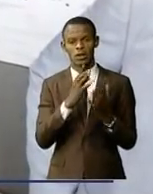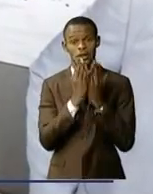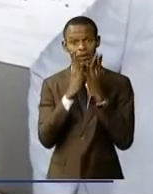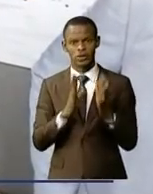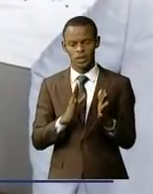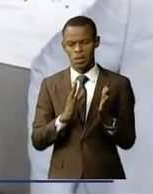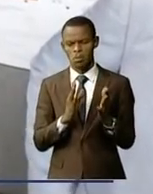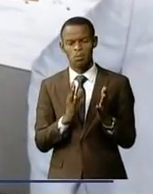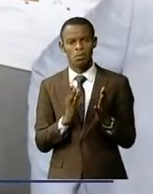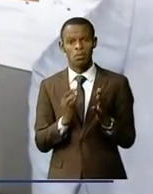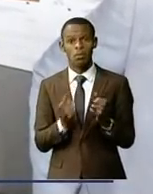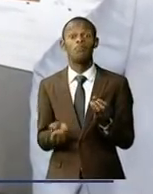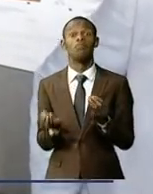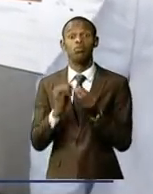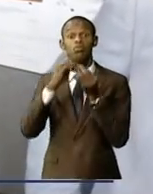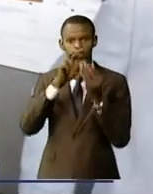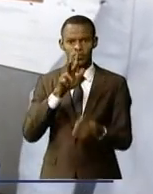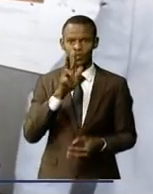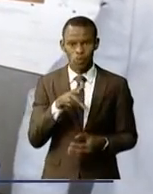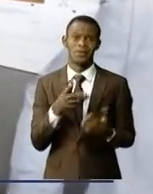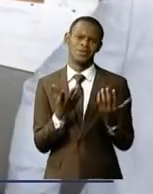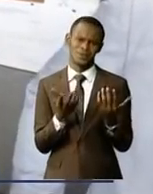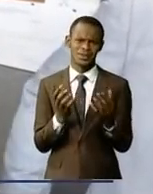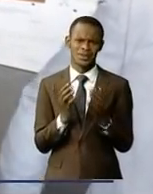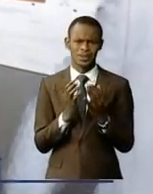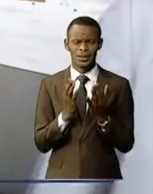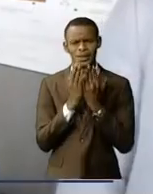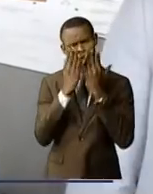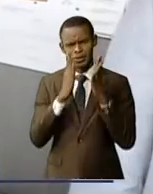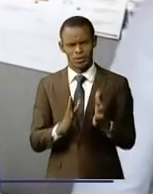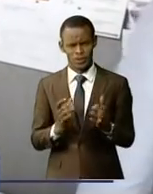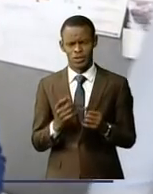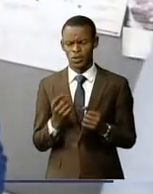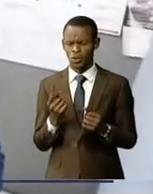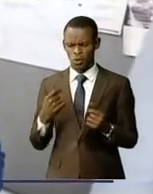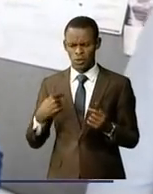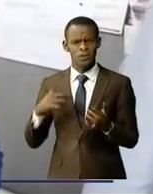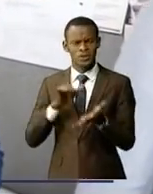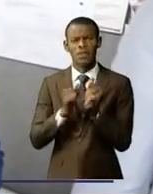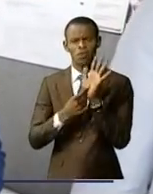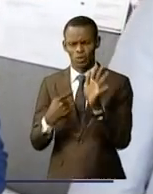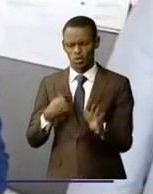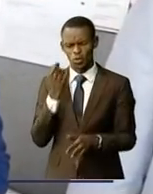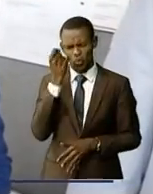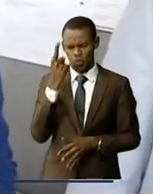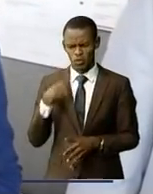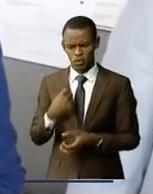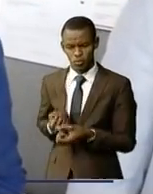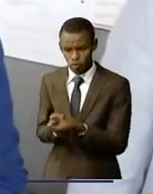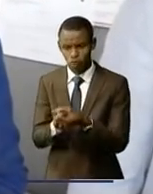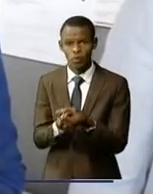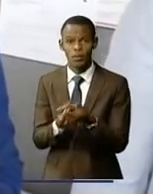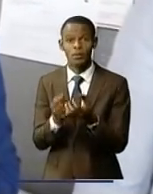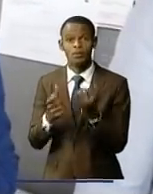300 étudiants par an. Ça veut dire qu'on a amplifié vraiment notre impact, et c'est ce que nous avions souhaité dès le départ, et nous sommes donc